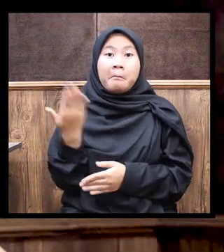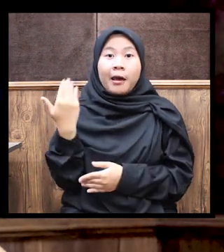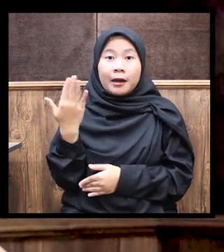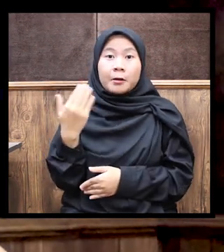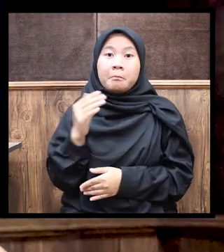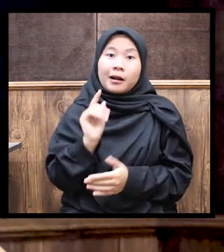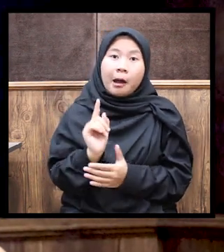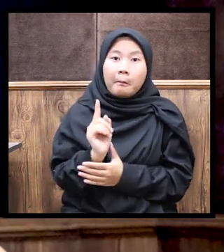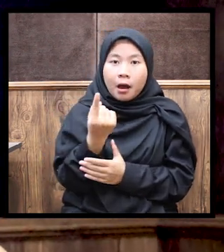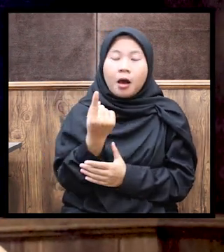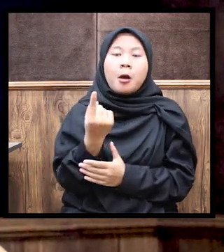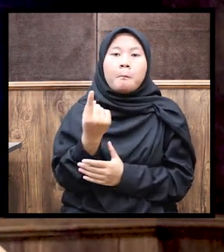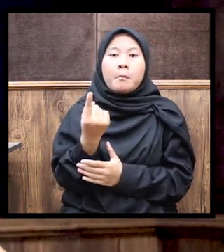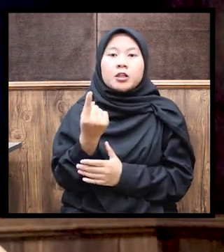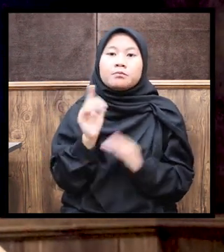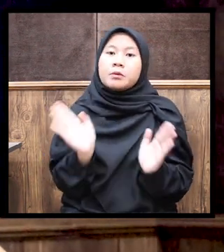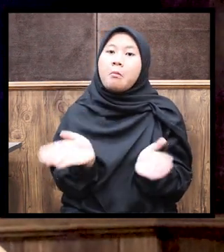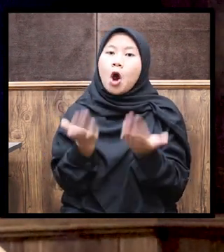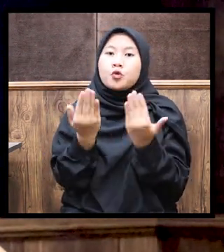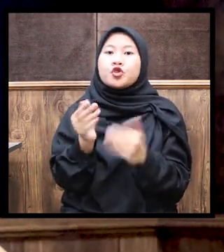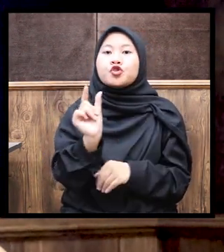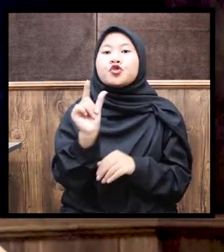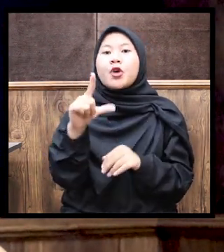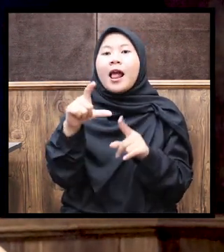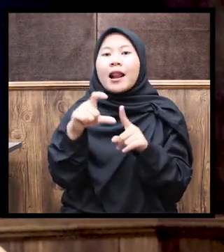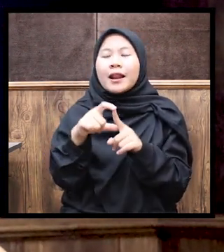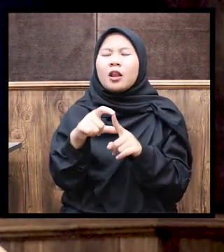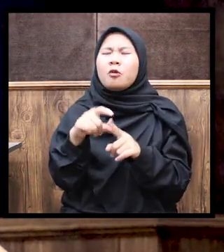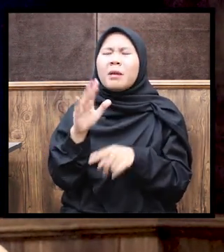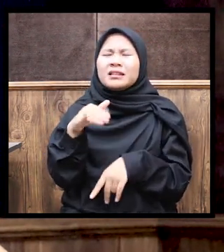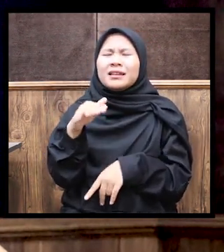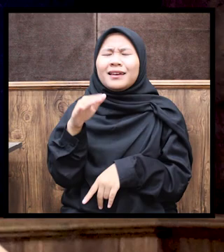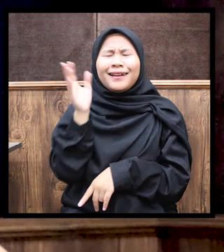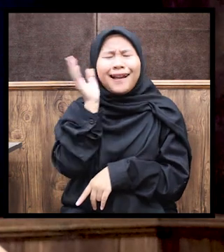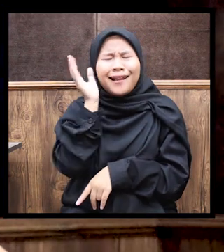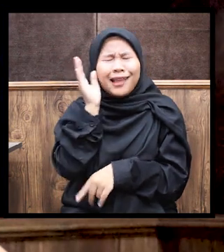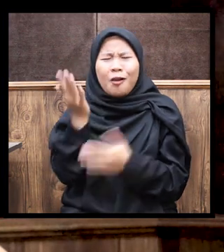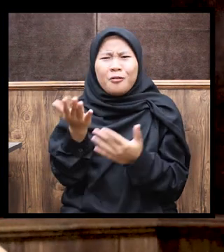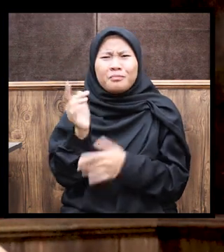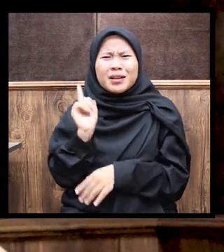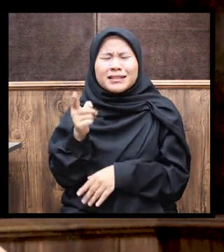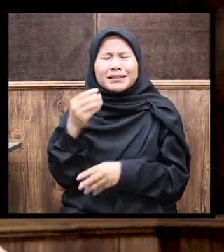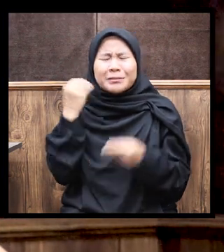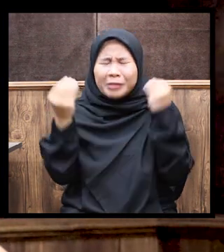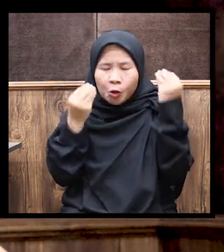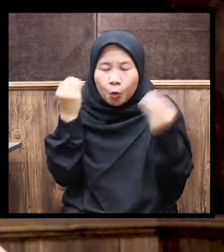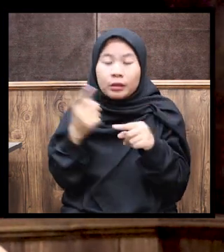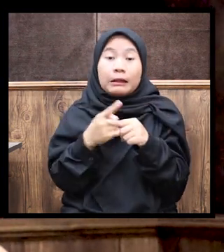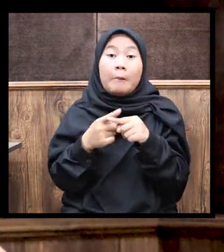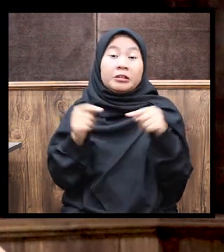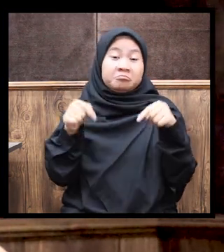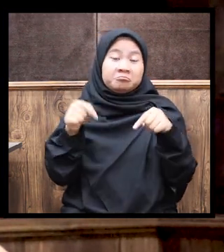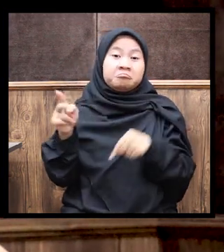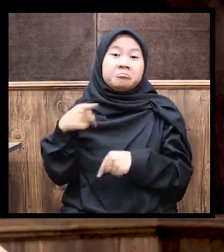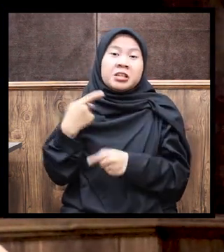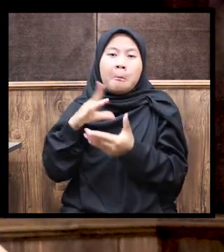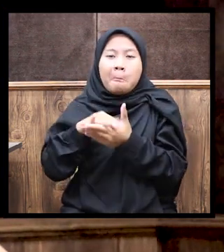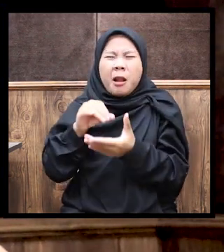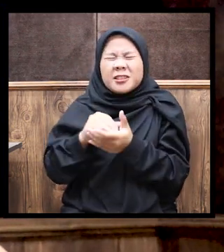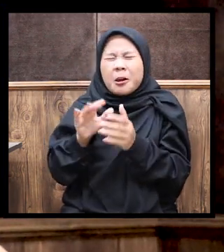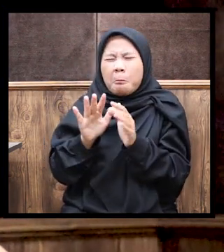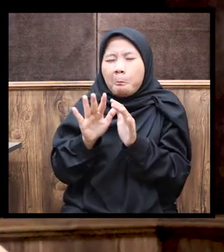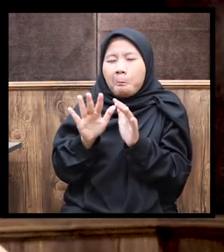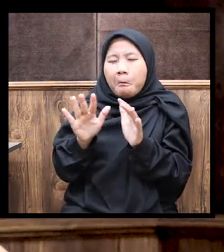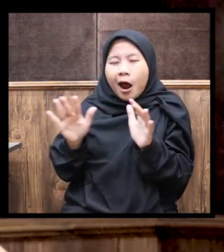saat pembentukan W itu akan seperti apa Jadi kita masih saat ini masih belajar banyak dari daerah lain yang sudah membentuk